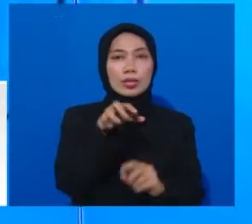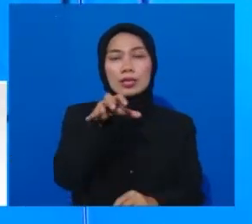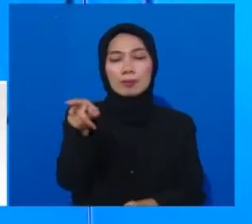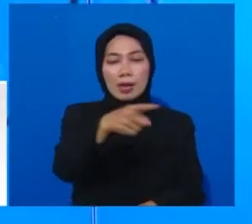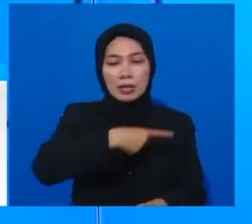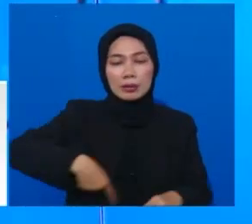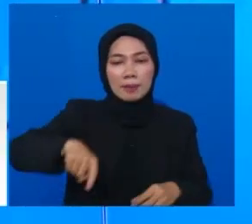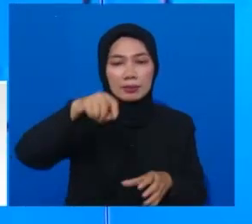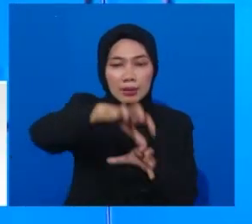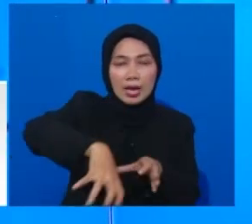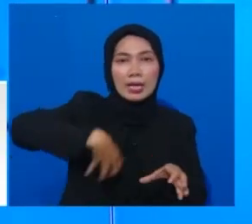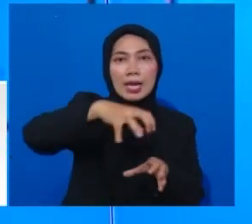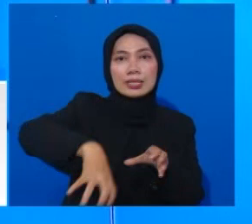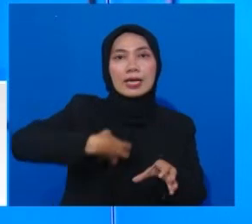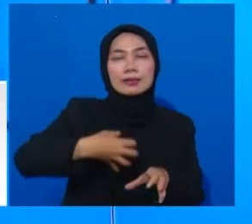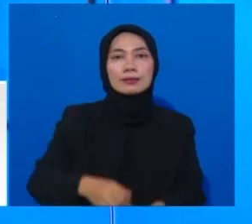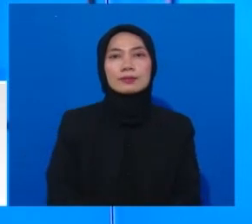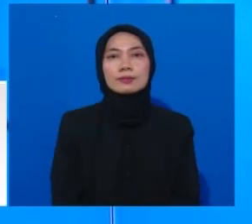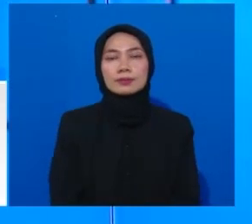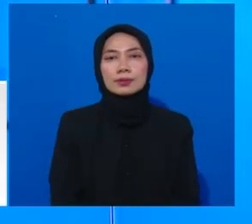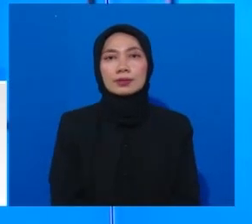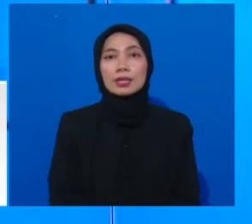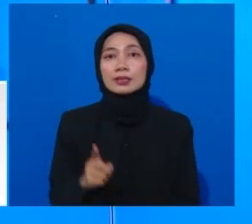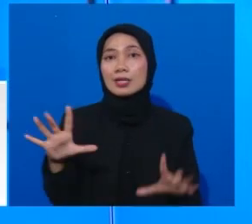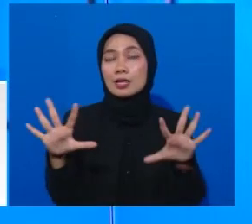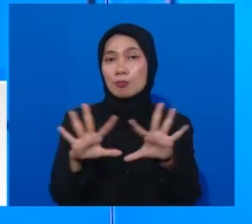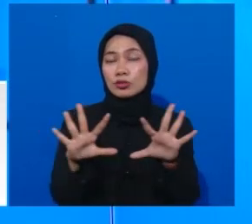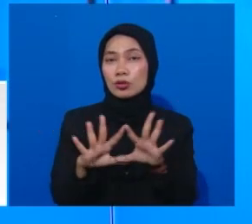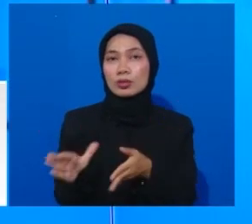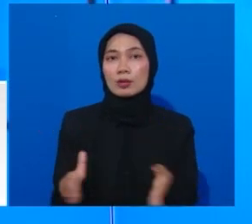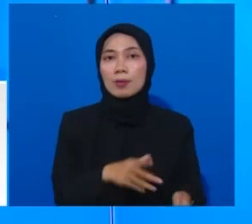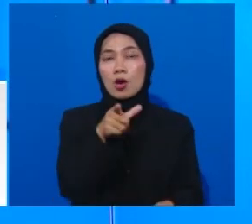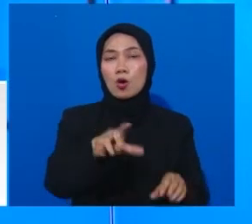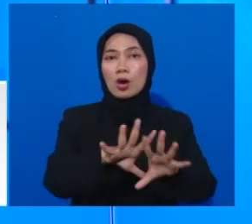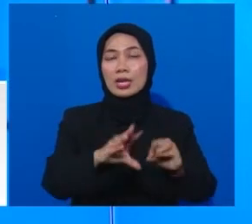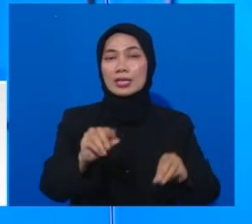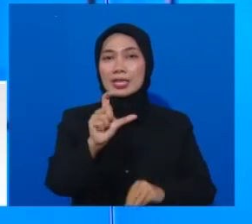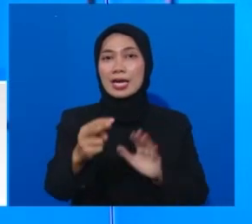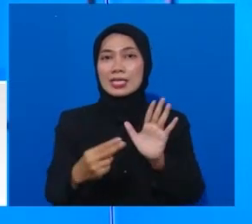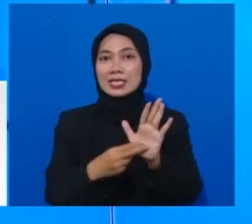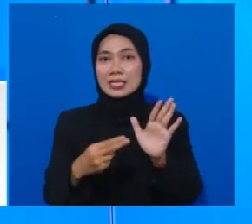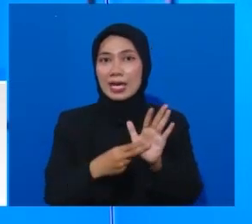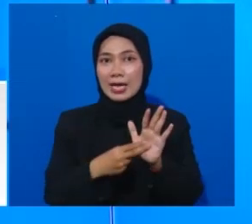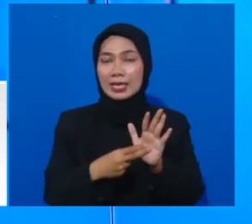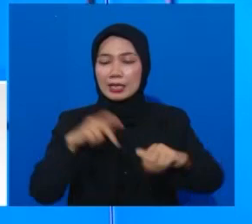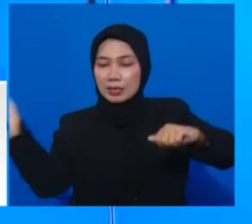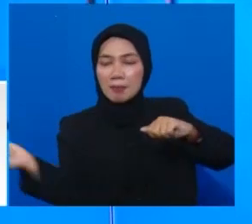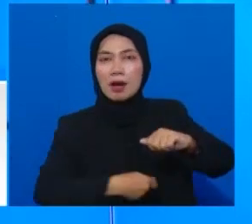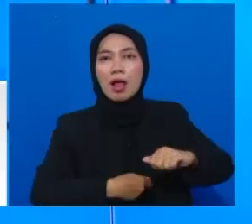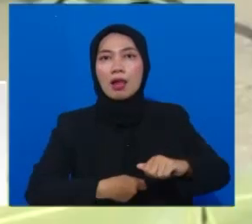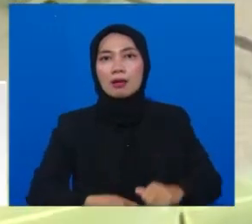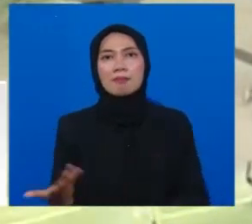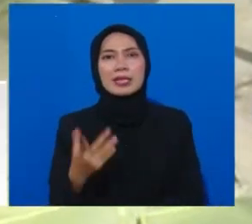Desa Kutogirang, Mojokerto. Sementara itu, seorang karyawan CNN Indonesia menjadi korban begal di Bogor, Jawa Barat.